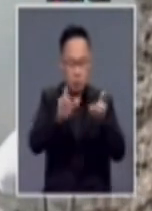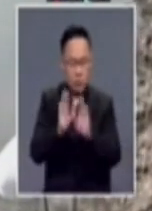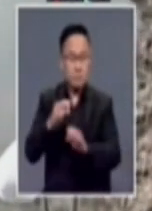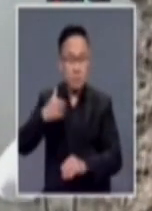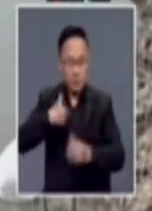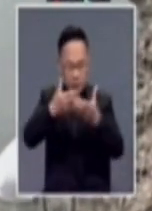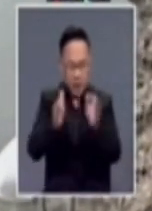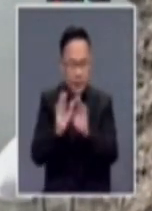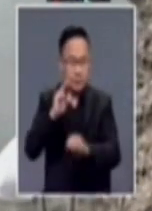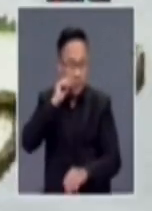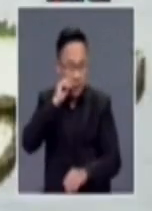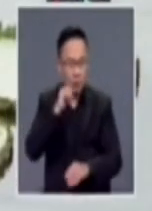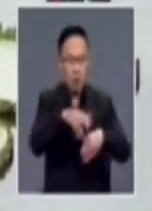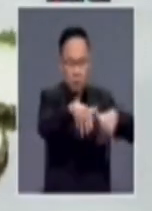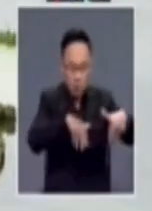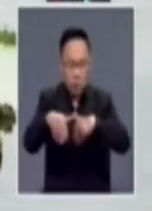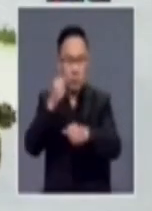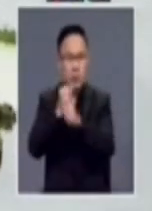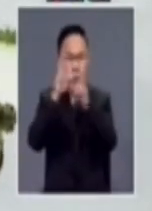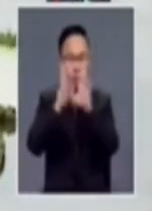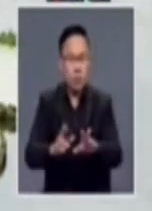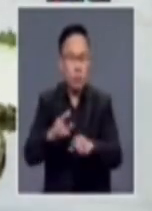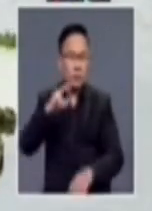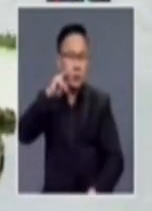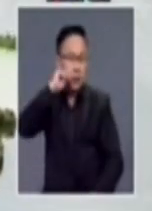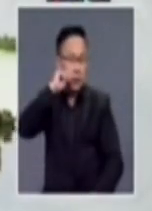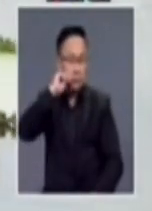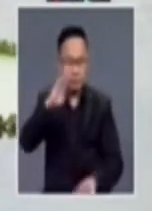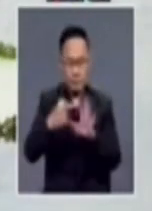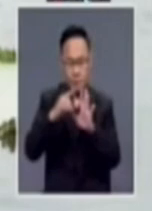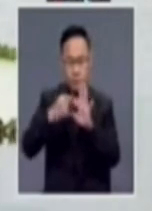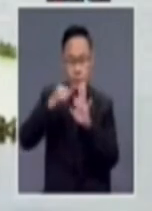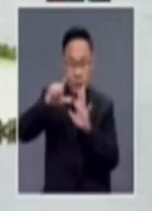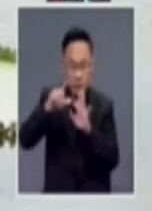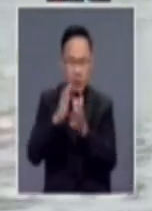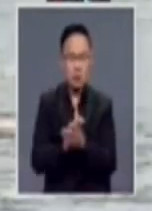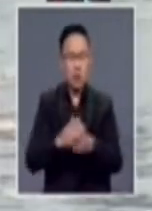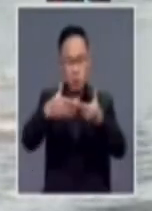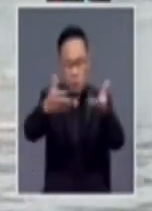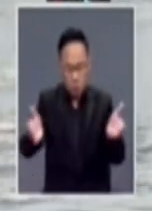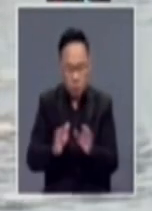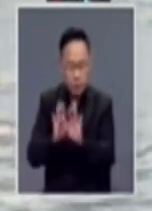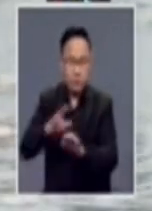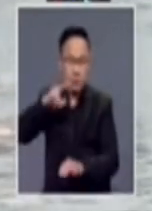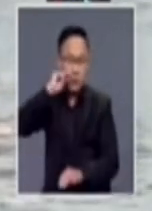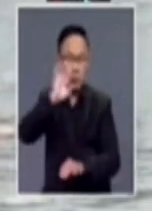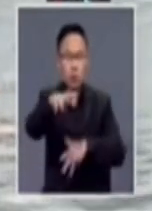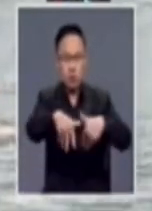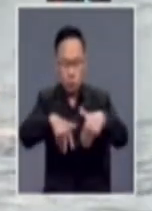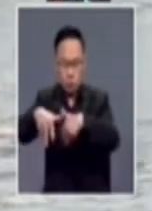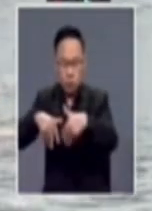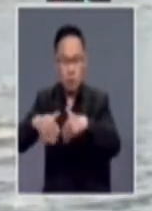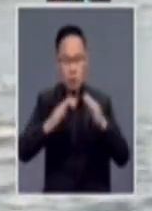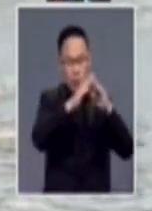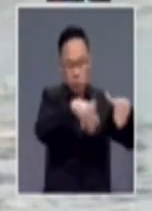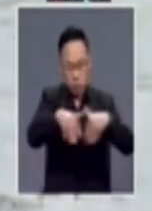แก้มลิงนะครับเพราะนั้นสิ่งที่ทำต่อขยายมาก็คือเราพัฒนาแก้มลิงนะครับโดย